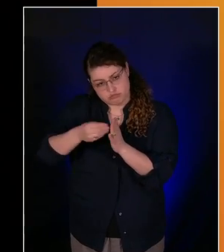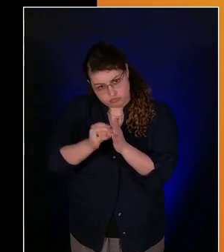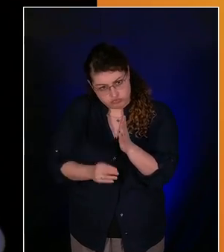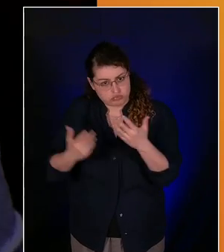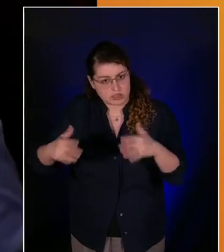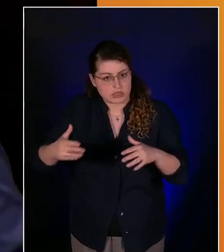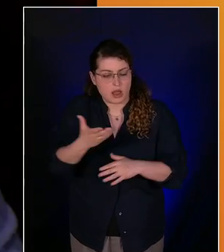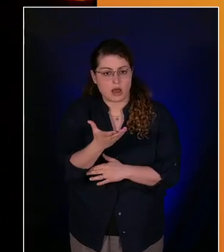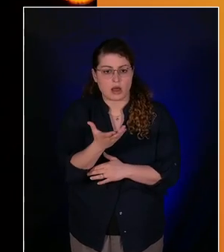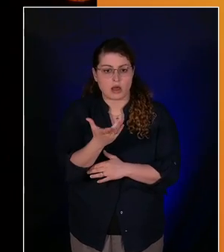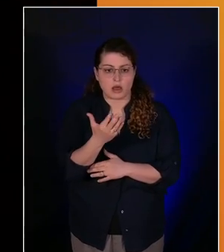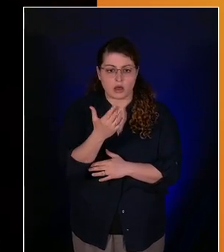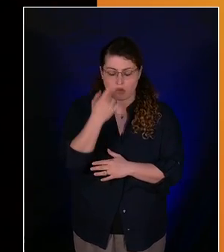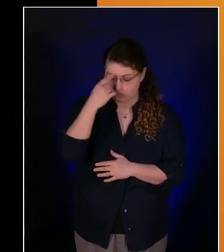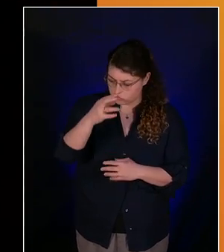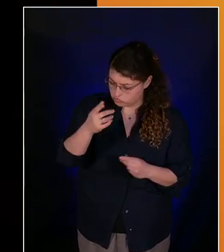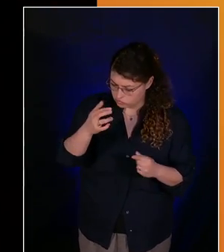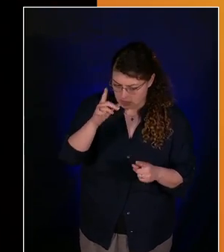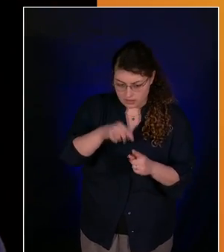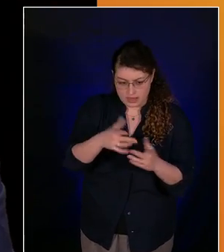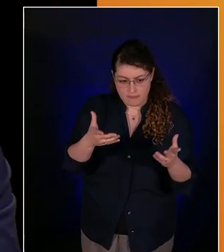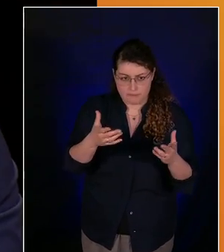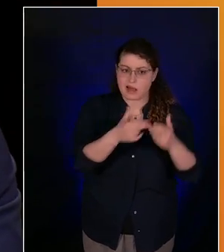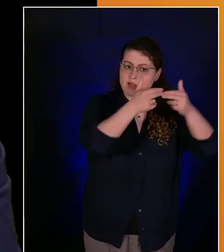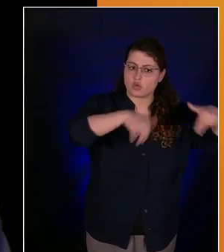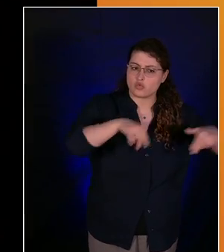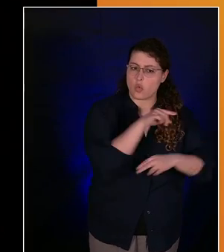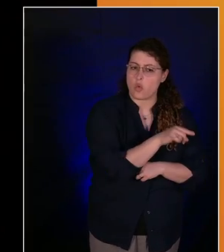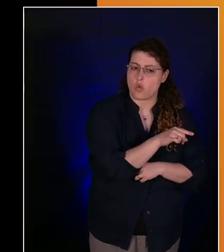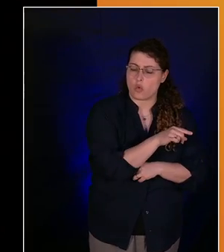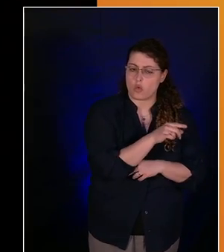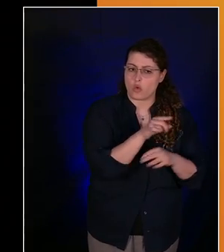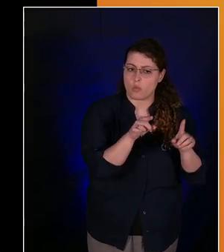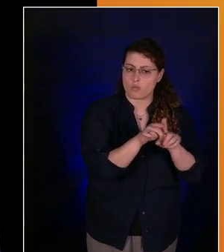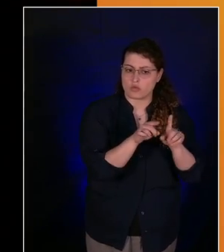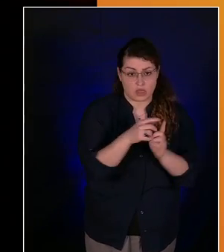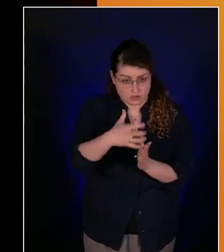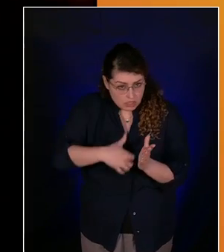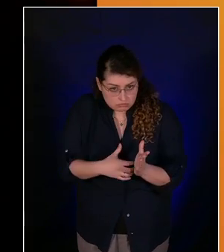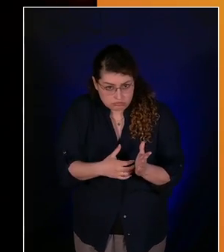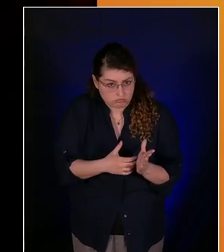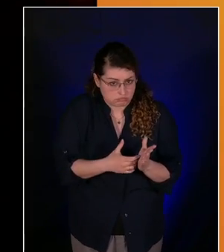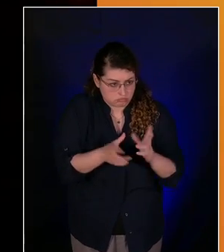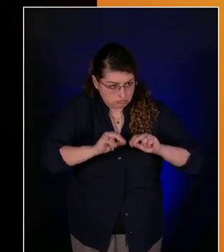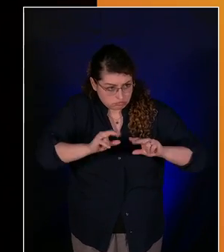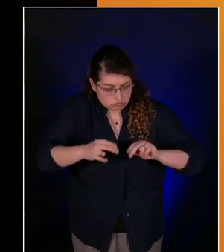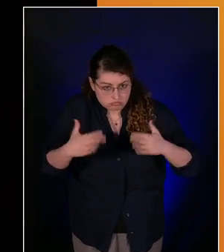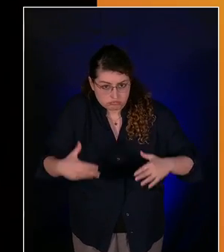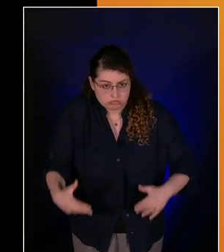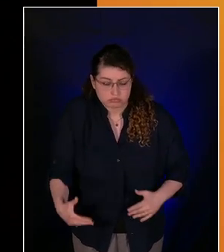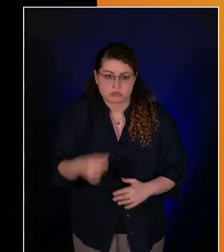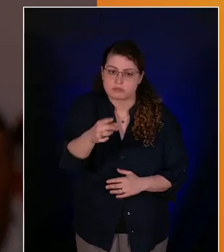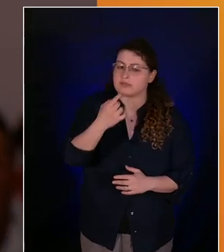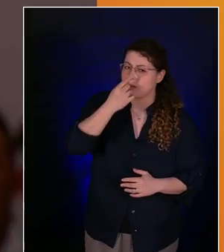on parle dans le préambule et oui dans le dans le texte oui mais là il nous semble que